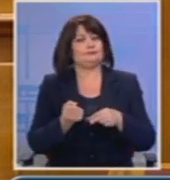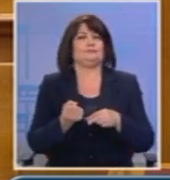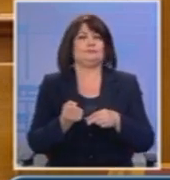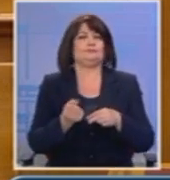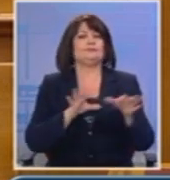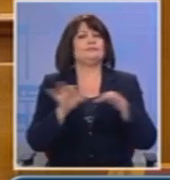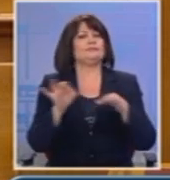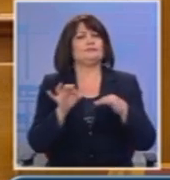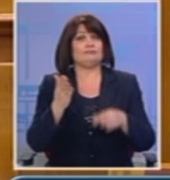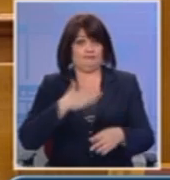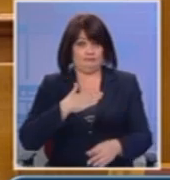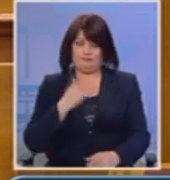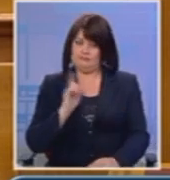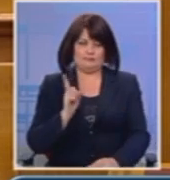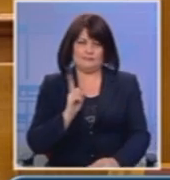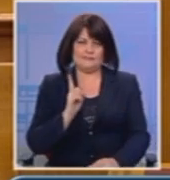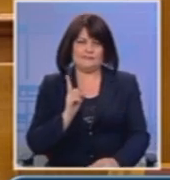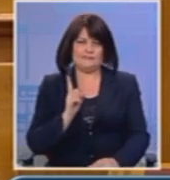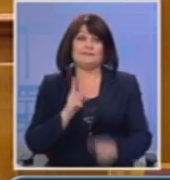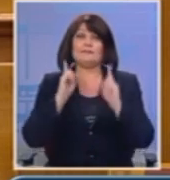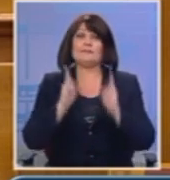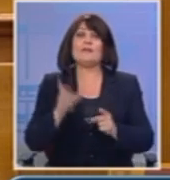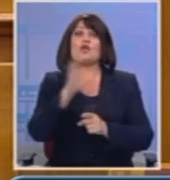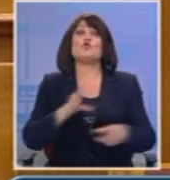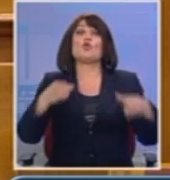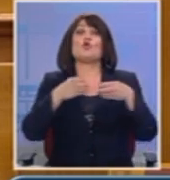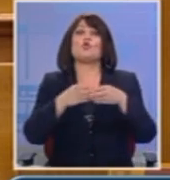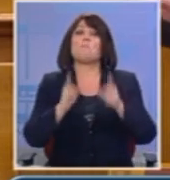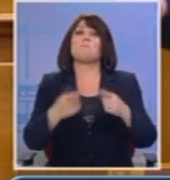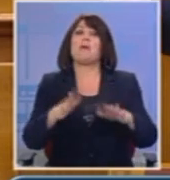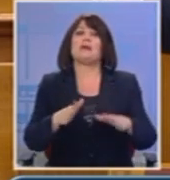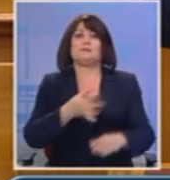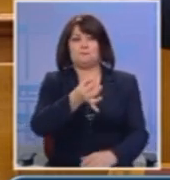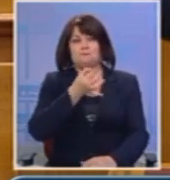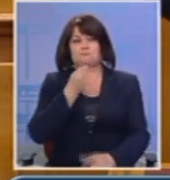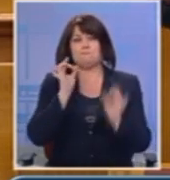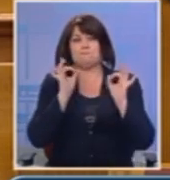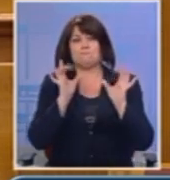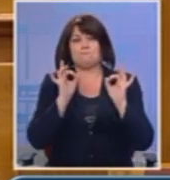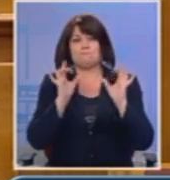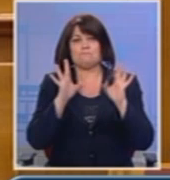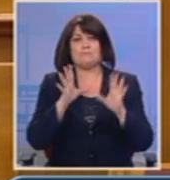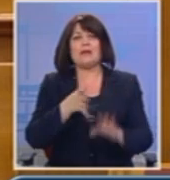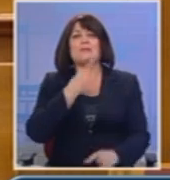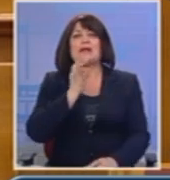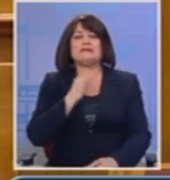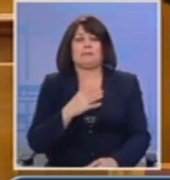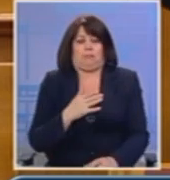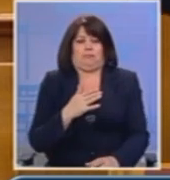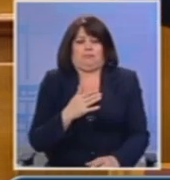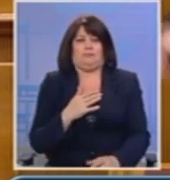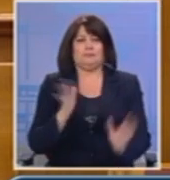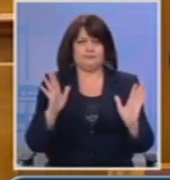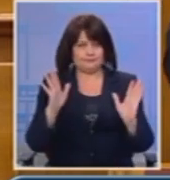το σχέδιο δεν ήταν δικό μας ήταν απόφαση του eurogroup κουβέντα από αρία ψάλτου βξ για την